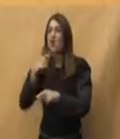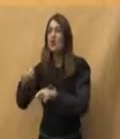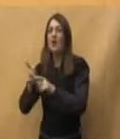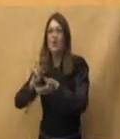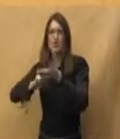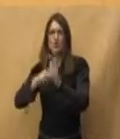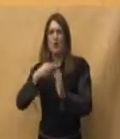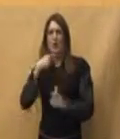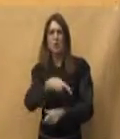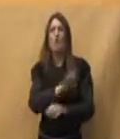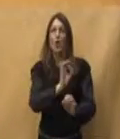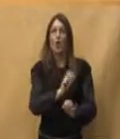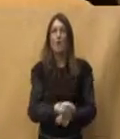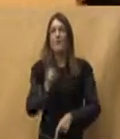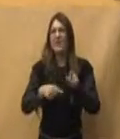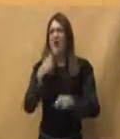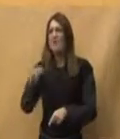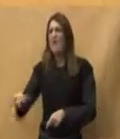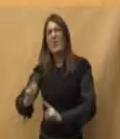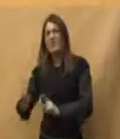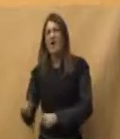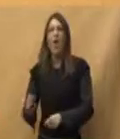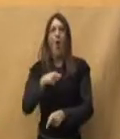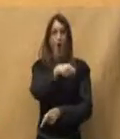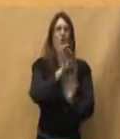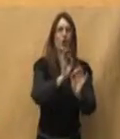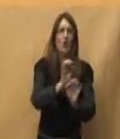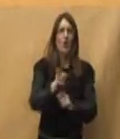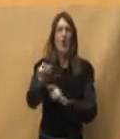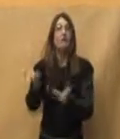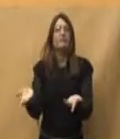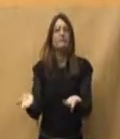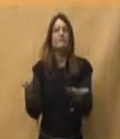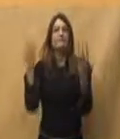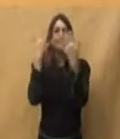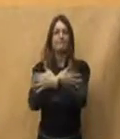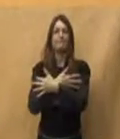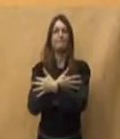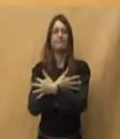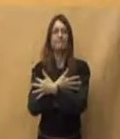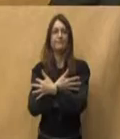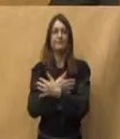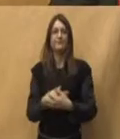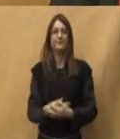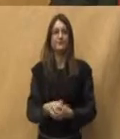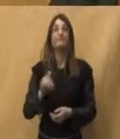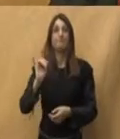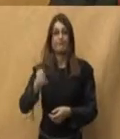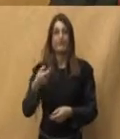nutricionisti. Jedni kažu jedi, jedni kažu ne jedi, jedi kažu jedu ovo, jedi ono. Mi smo u stvari, recite. Da, u pravu